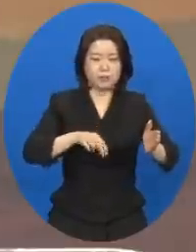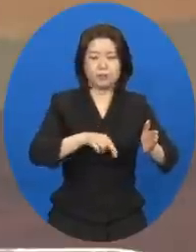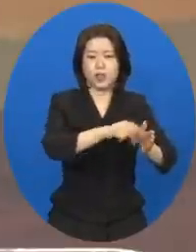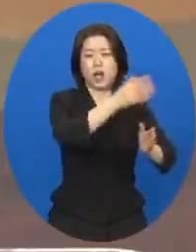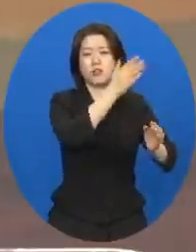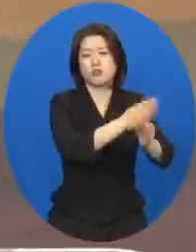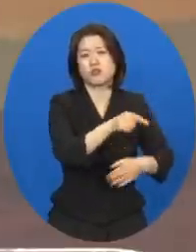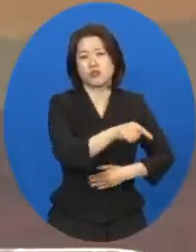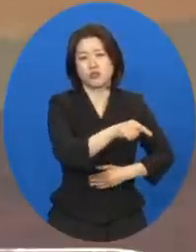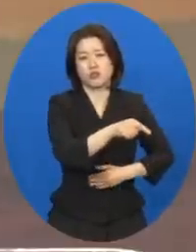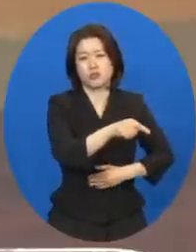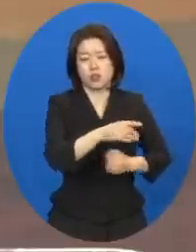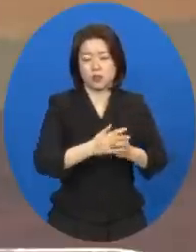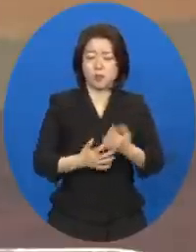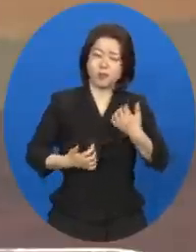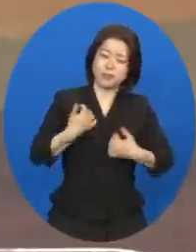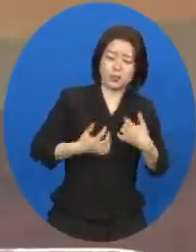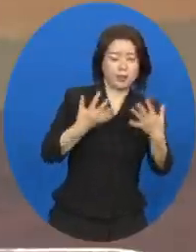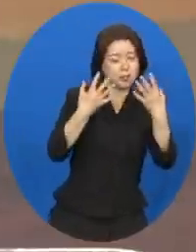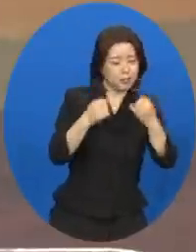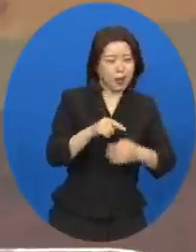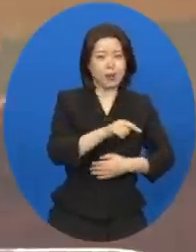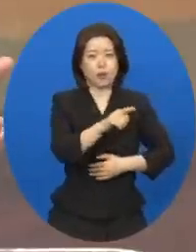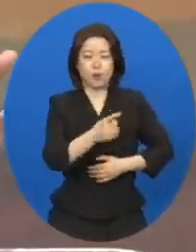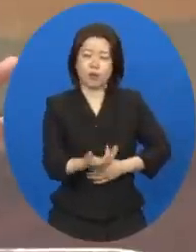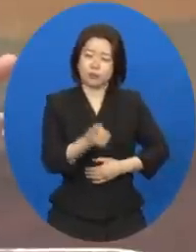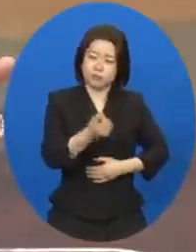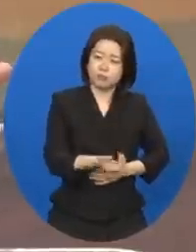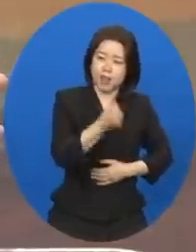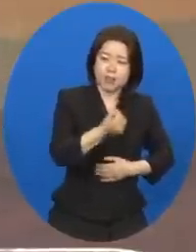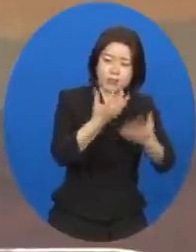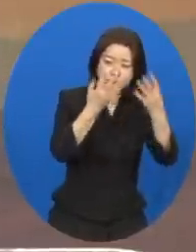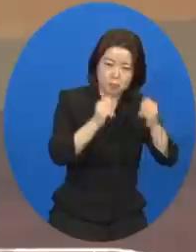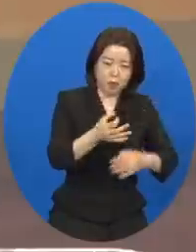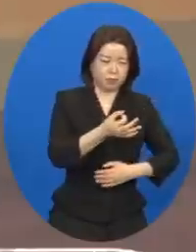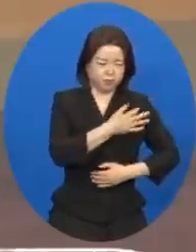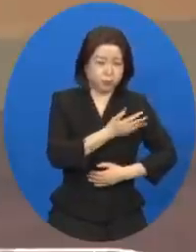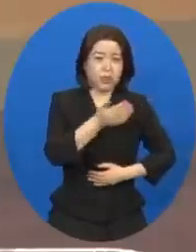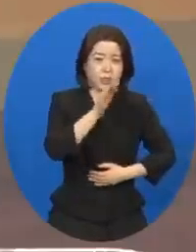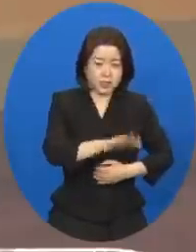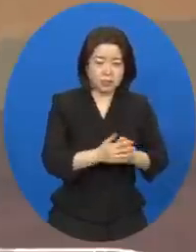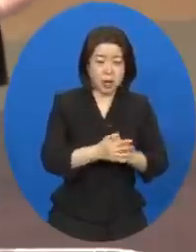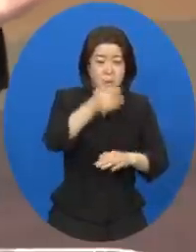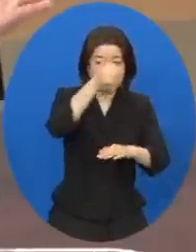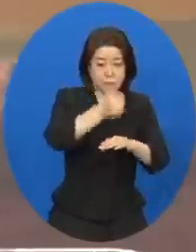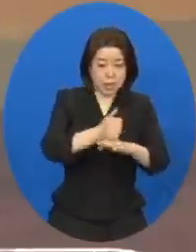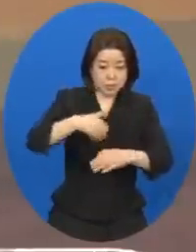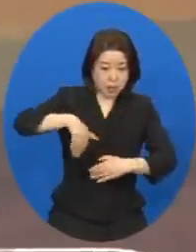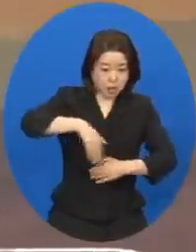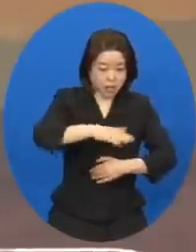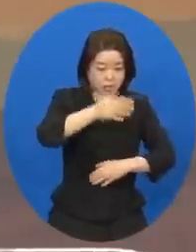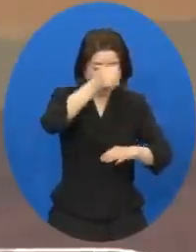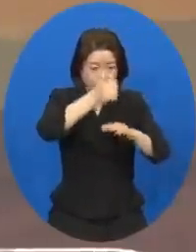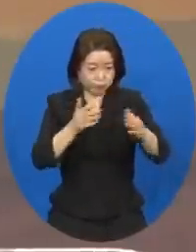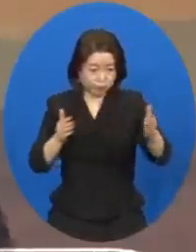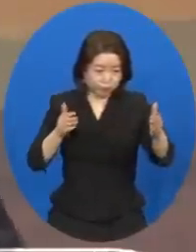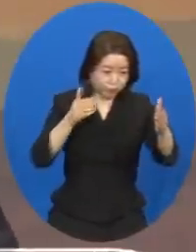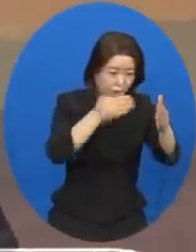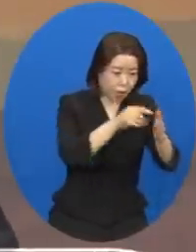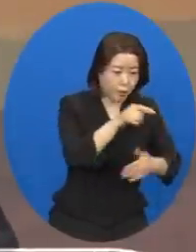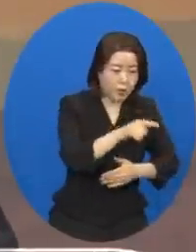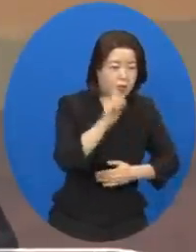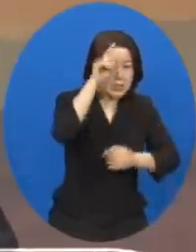지금 뭐 재밌는 것도 많고 누리는 것도 많아 보여도 마지막에 가보면 지옥인 거예요. 그